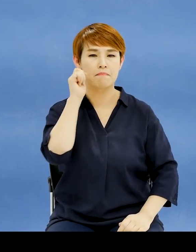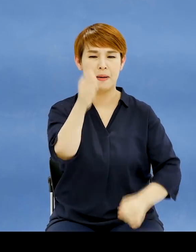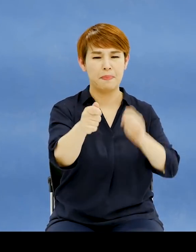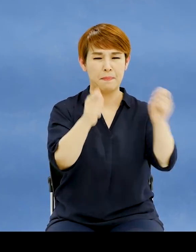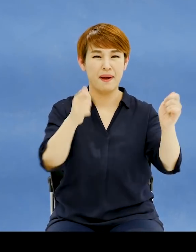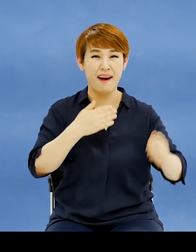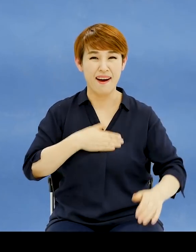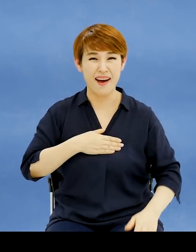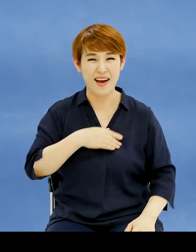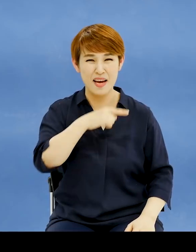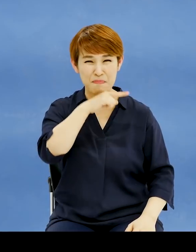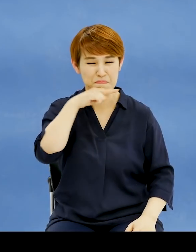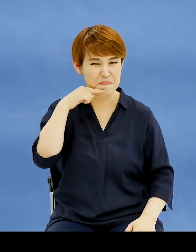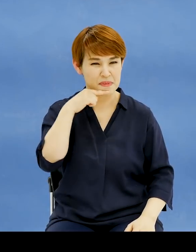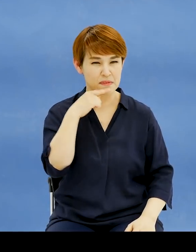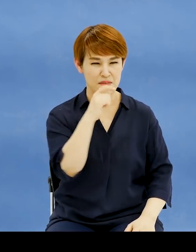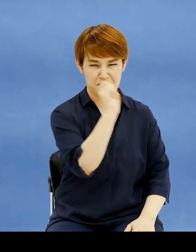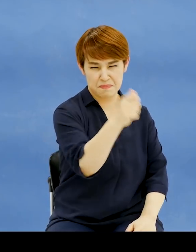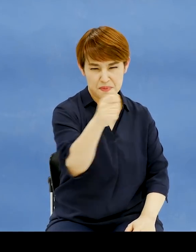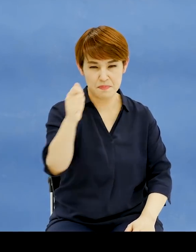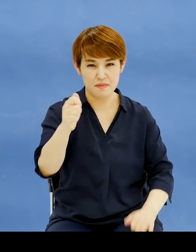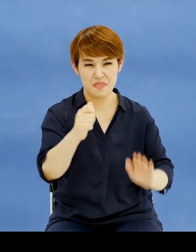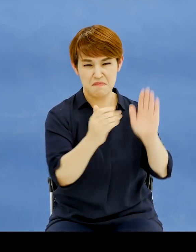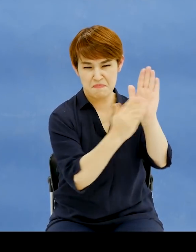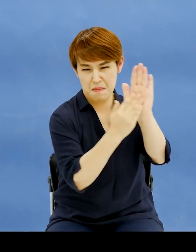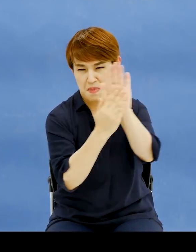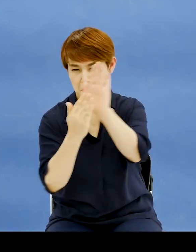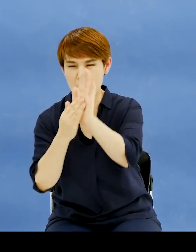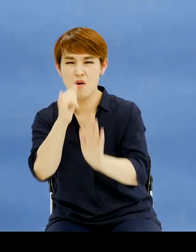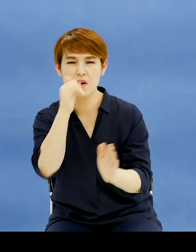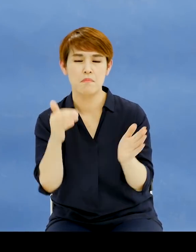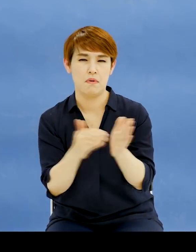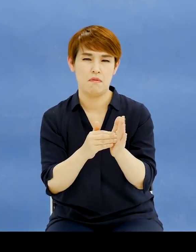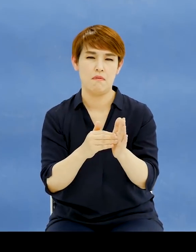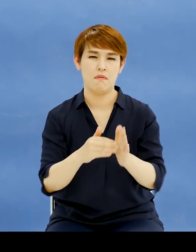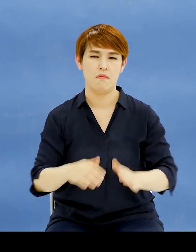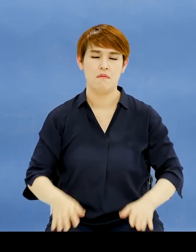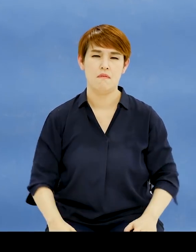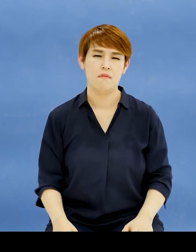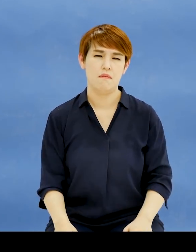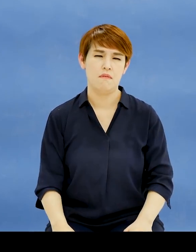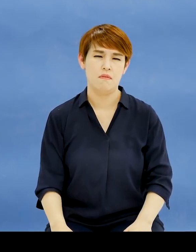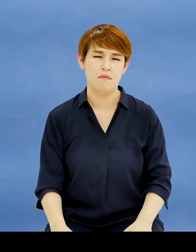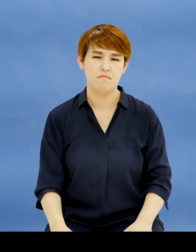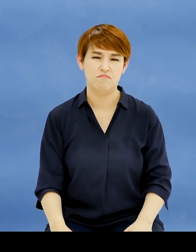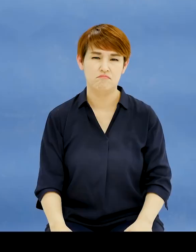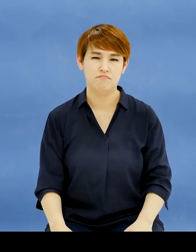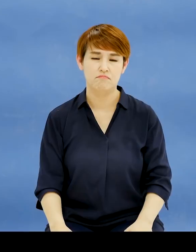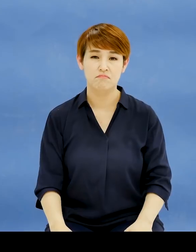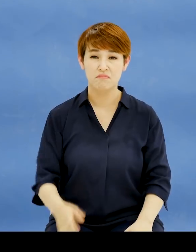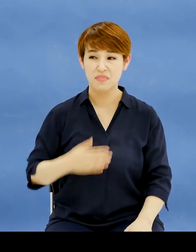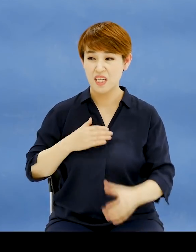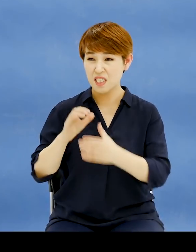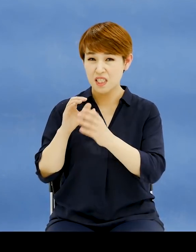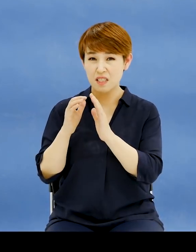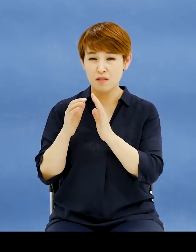근데 그런 게 진짜 어려웠어요. 그리고 제 친구들은 다 이제 저희 가족이 목했으니까 다 그렇게 사는